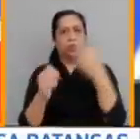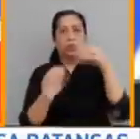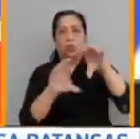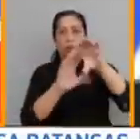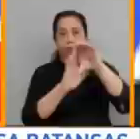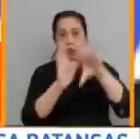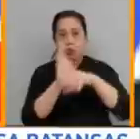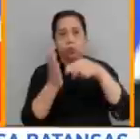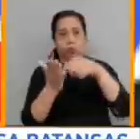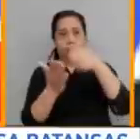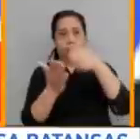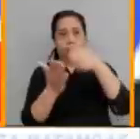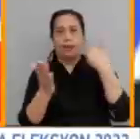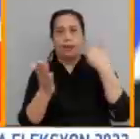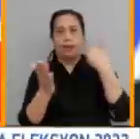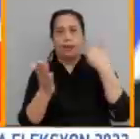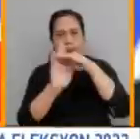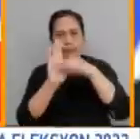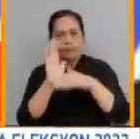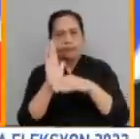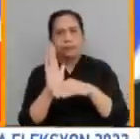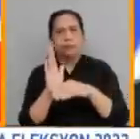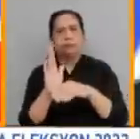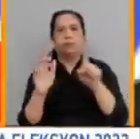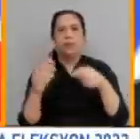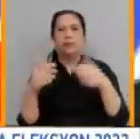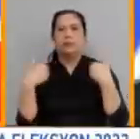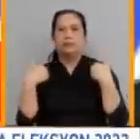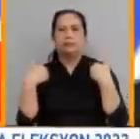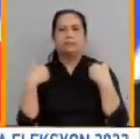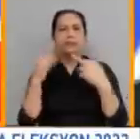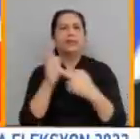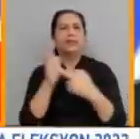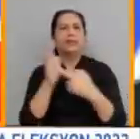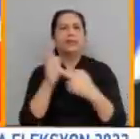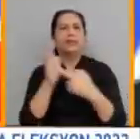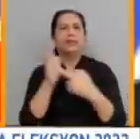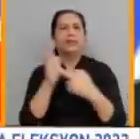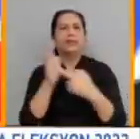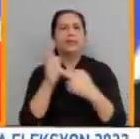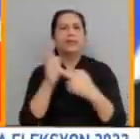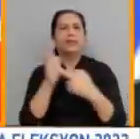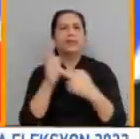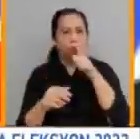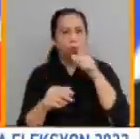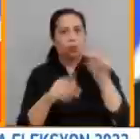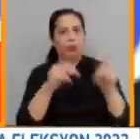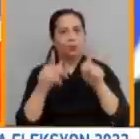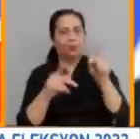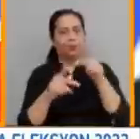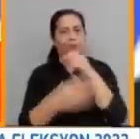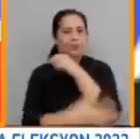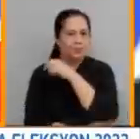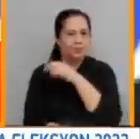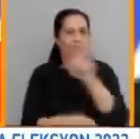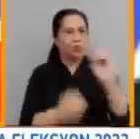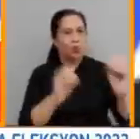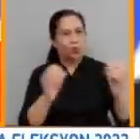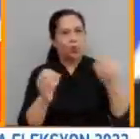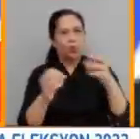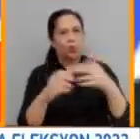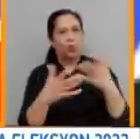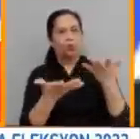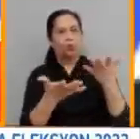na magkaroon yung representation yung mga tao, kanya-kanya, exactly